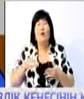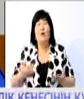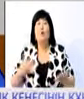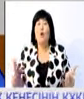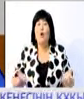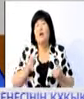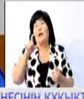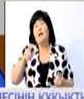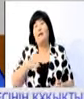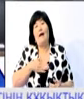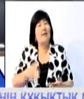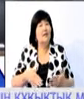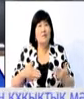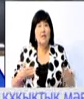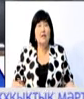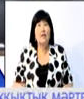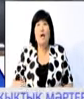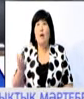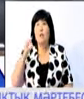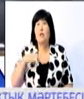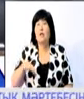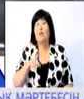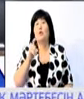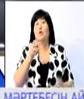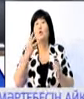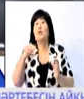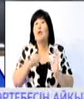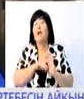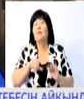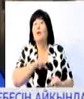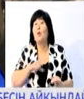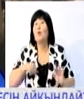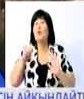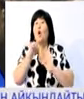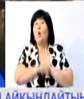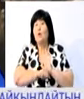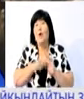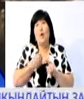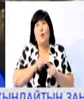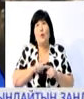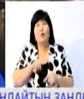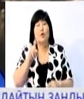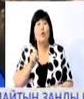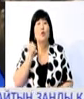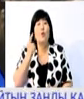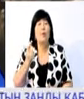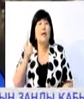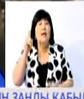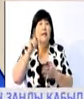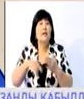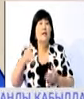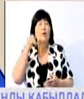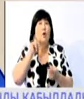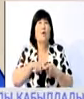қалған жандарға алғысым шексіз. Былтыр елімізде 136 бала өз-өзіне қол жұмсаған, алайда осы 111 сенім телефонының